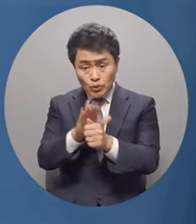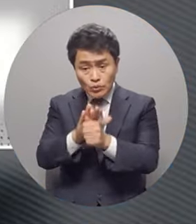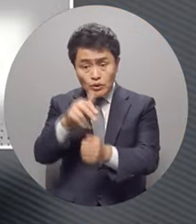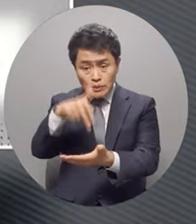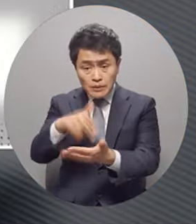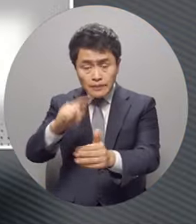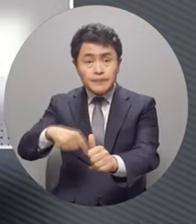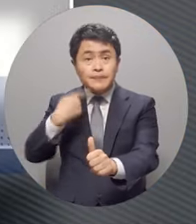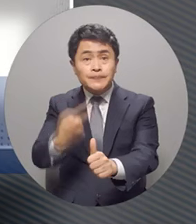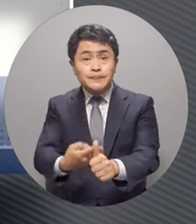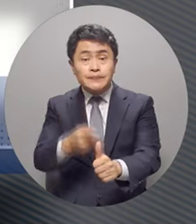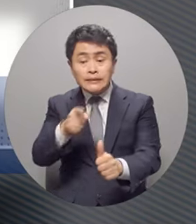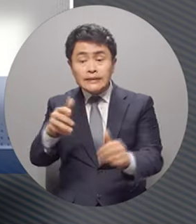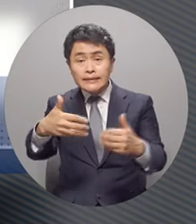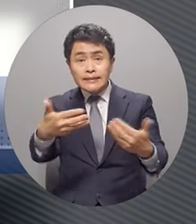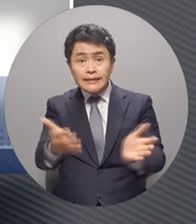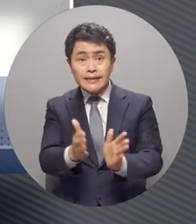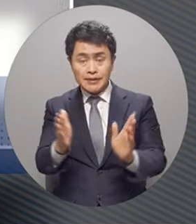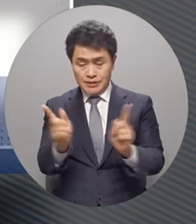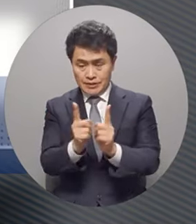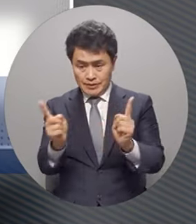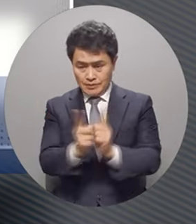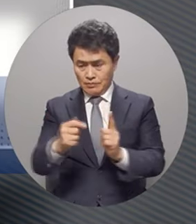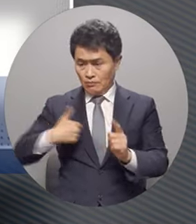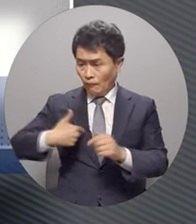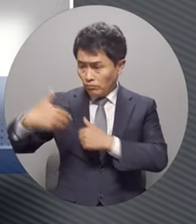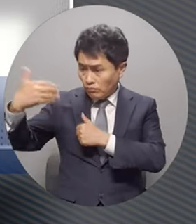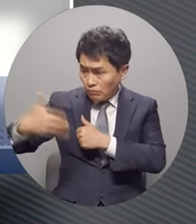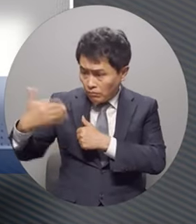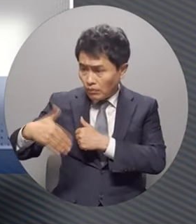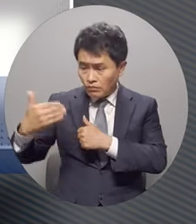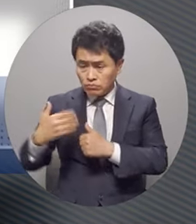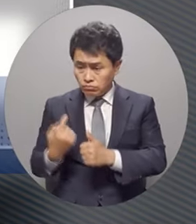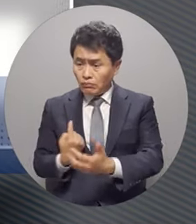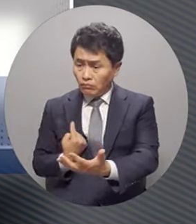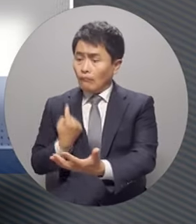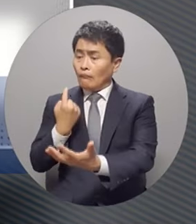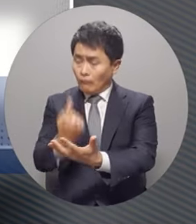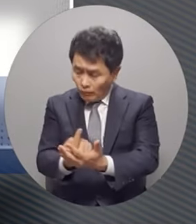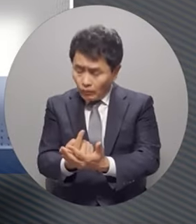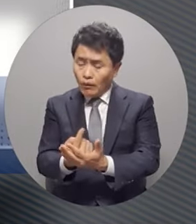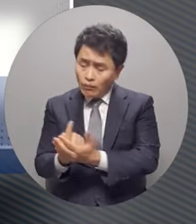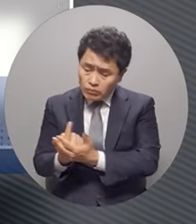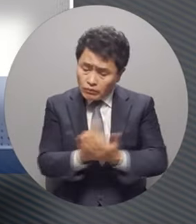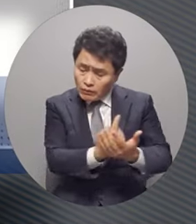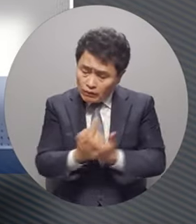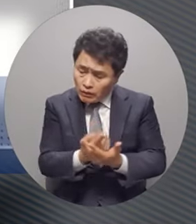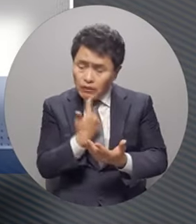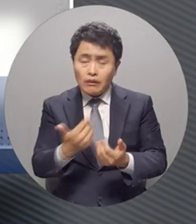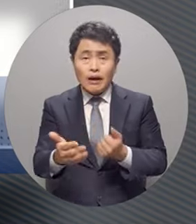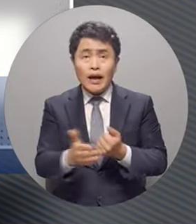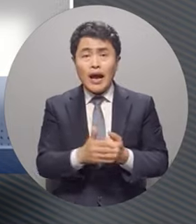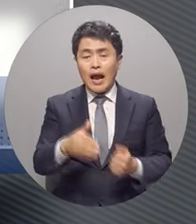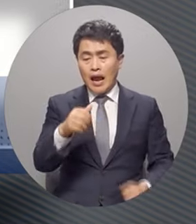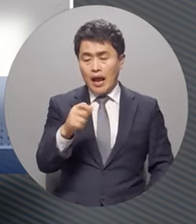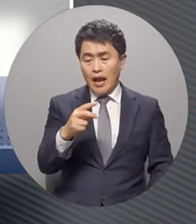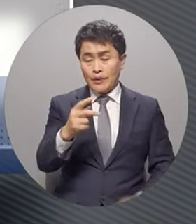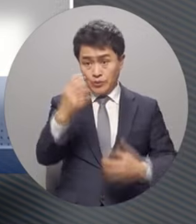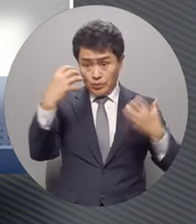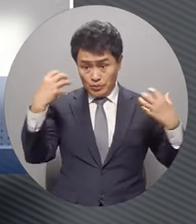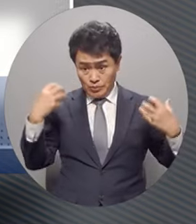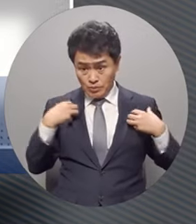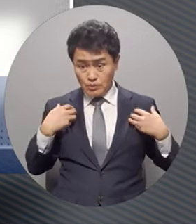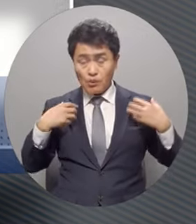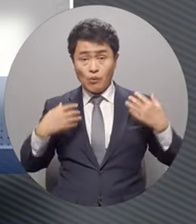겁니다 그 팀이 직접 저에게 많은 요청을 하고 제가 동반적 수행을 해 줬었기때문에이 한동훈 후보가이 정권의 황태자이지